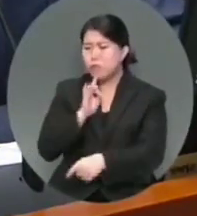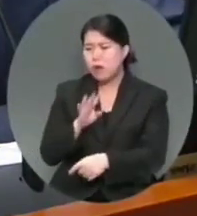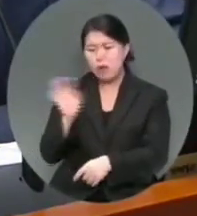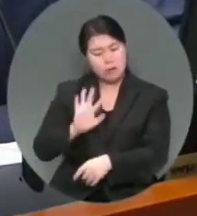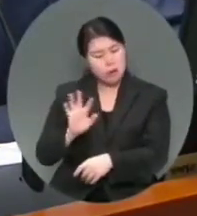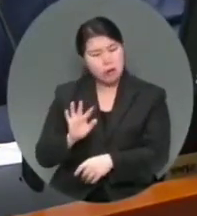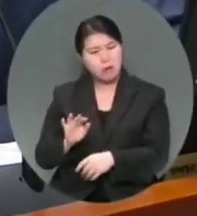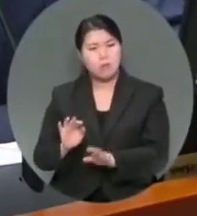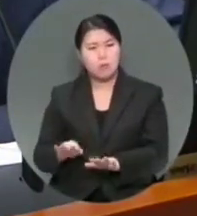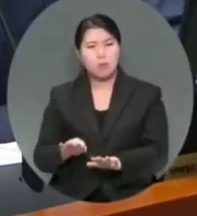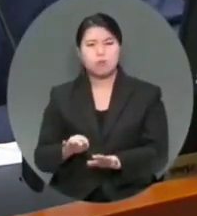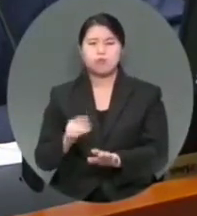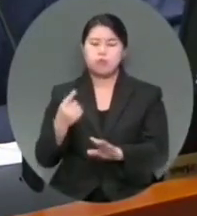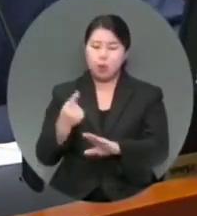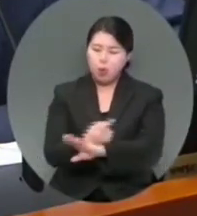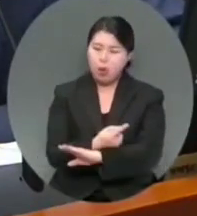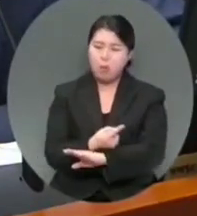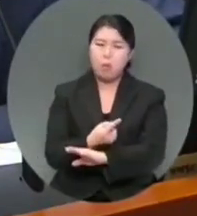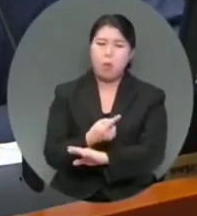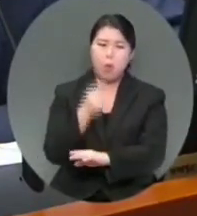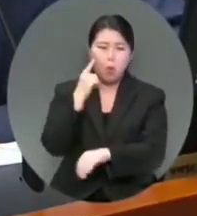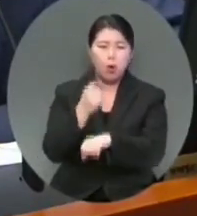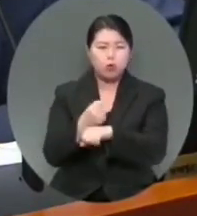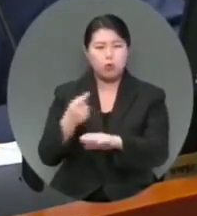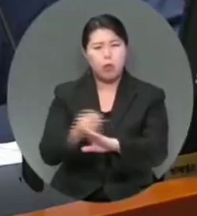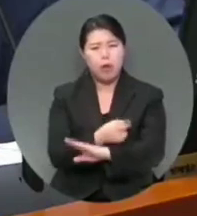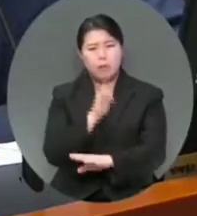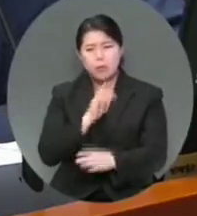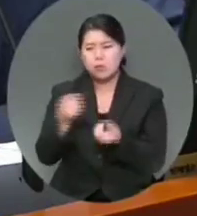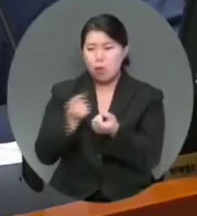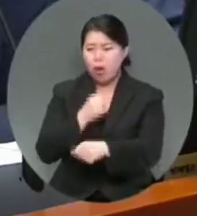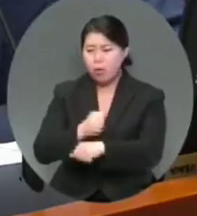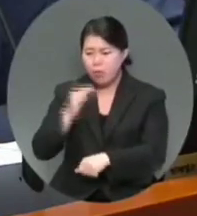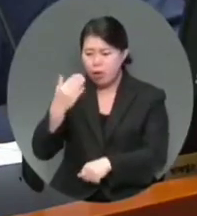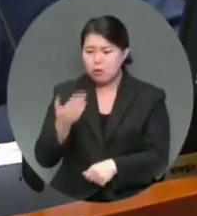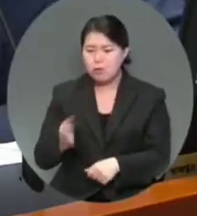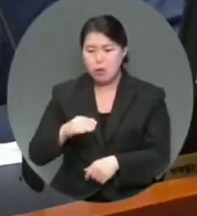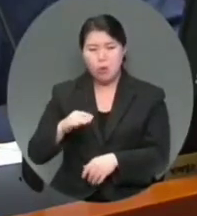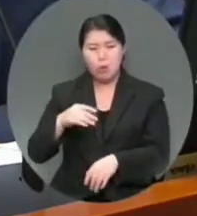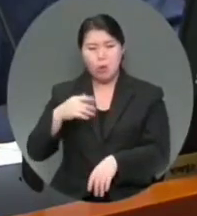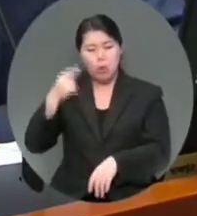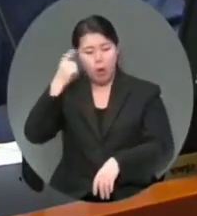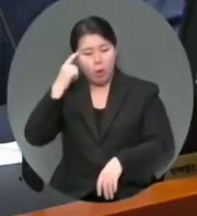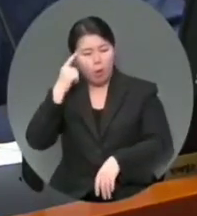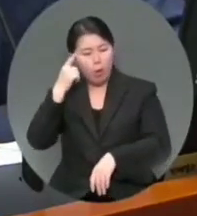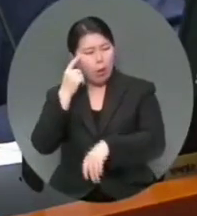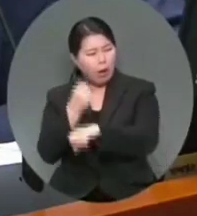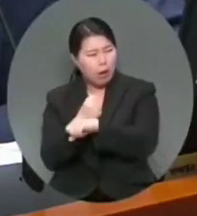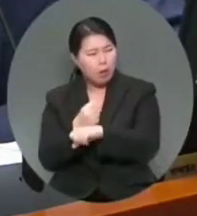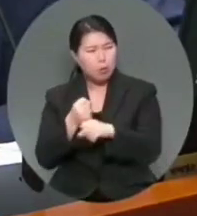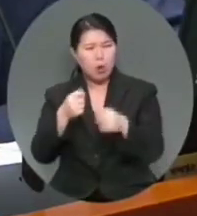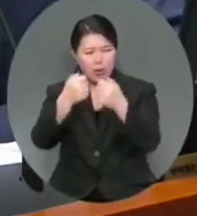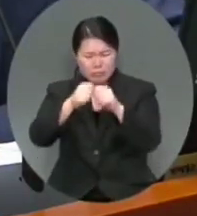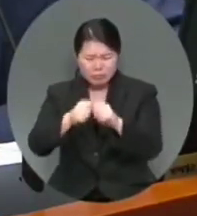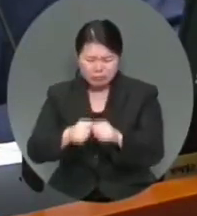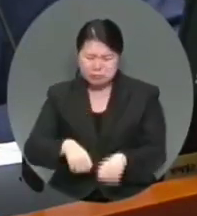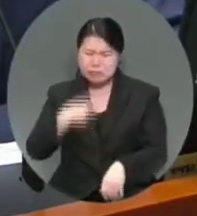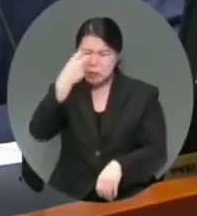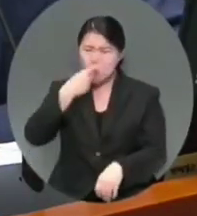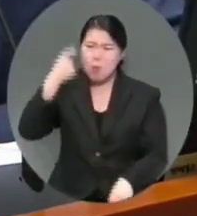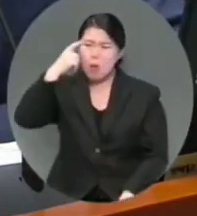아니면 비R&D 부분을 가지고 조율하면 되는 것인데 우리가 왜 R&D 주요 R&D 사업 하나 하나를 가지고 우리가 더 점검을 해야